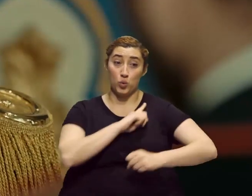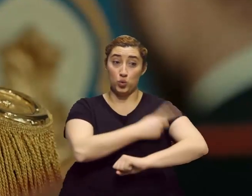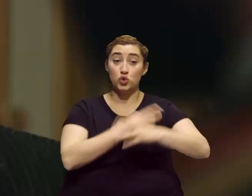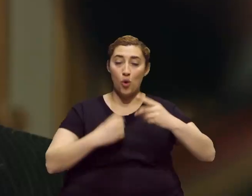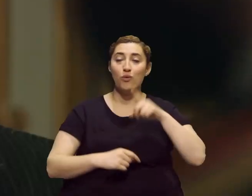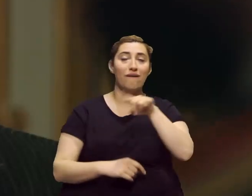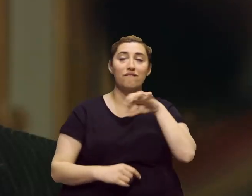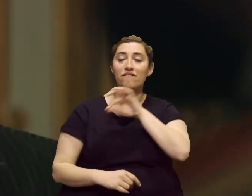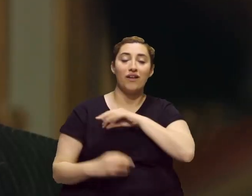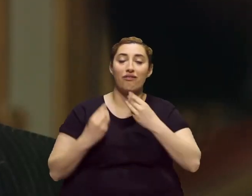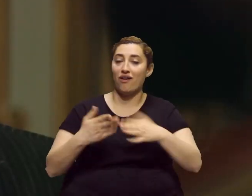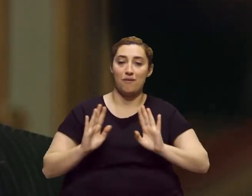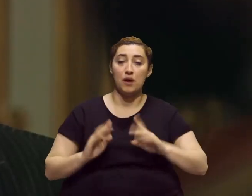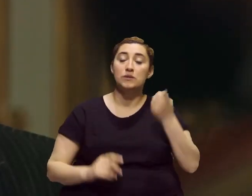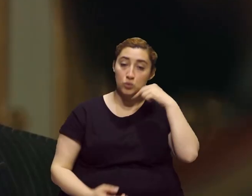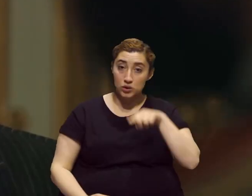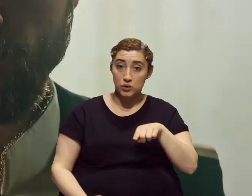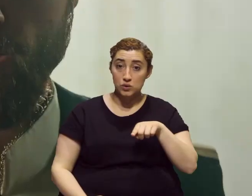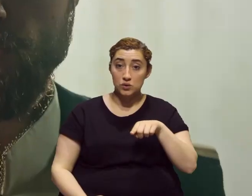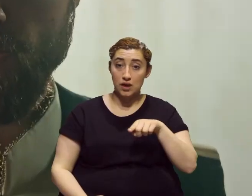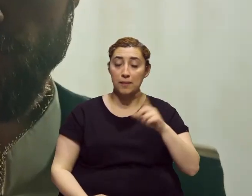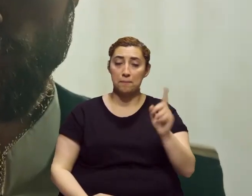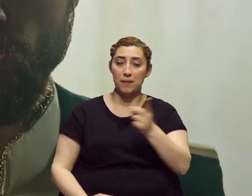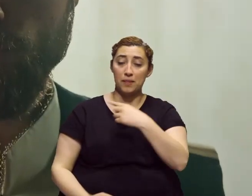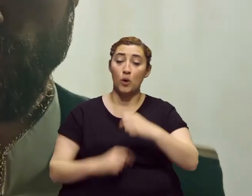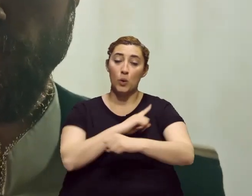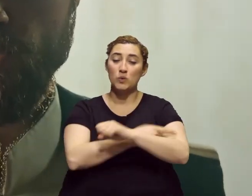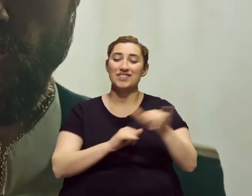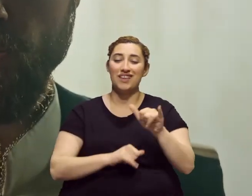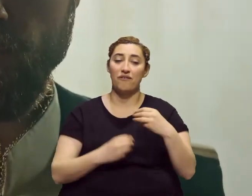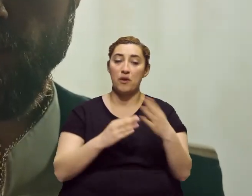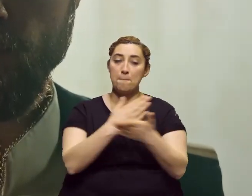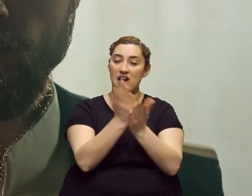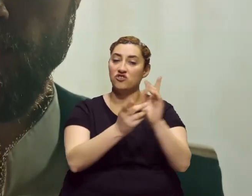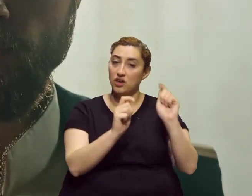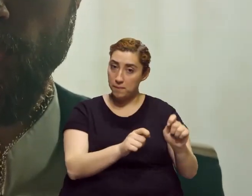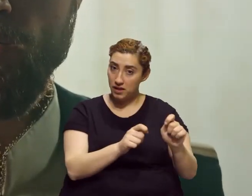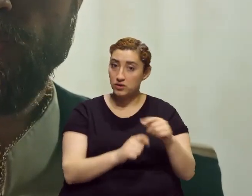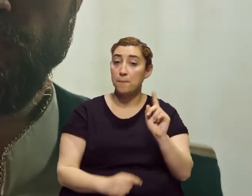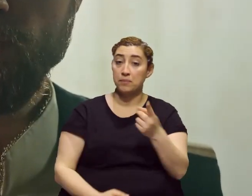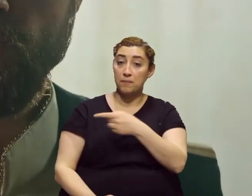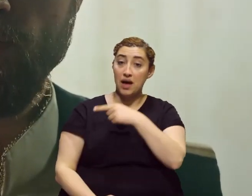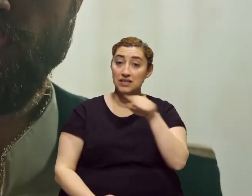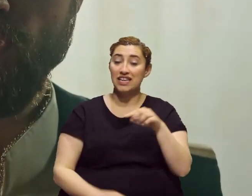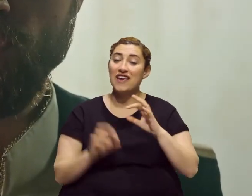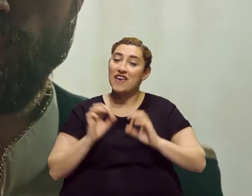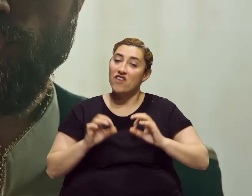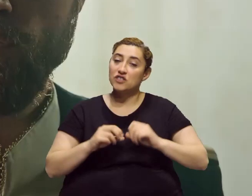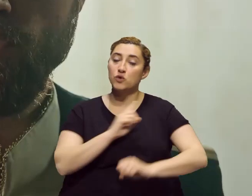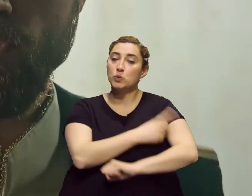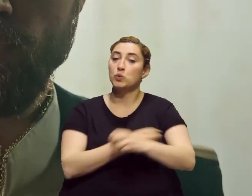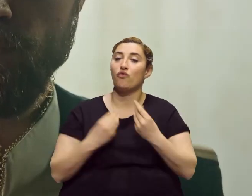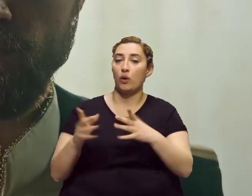güçlenmesi işlerine gelmez. Bu nedenle bazılarını güçten düşürüp parçalarken bazılarını da yavaş